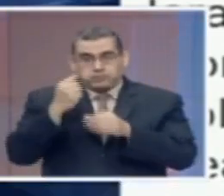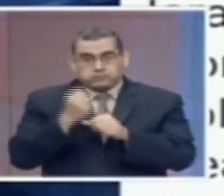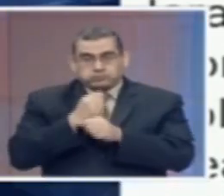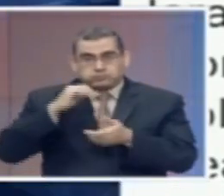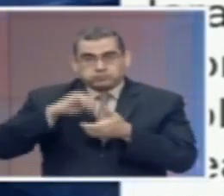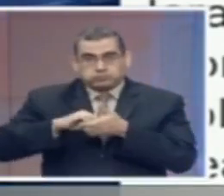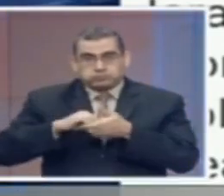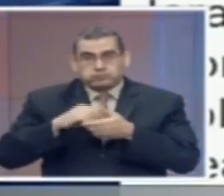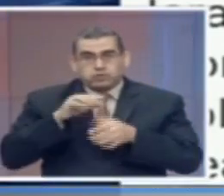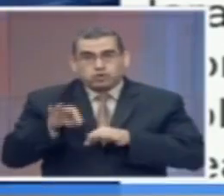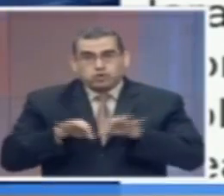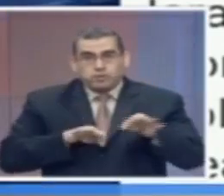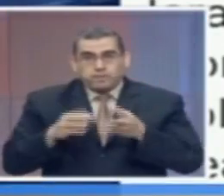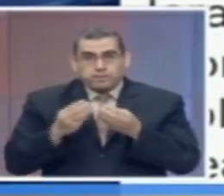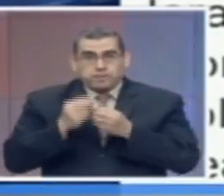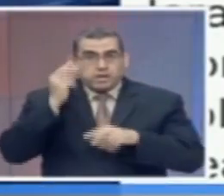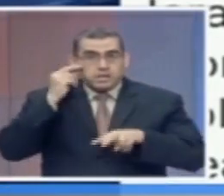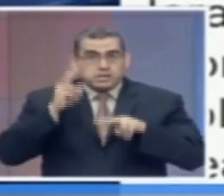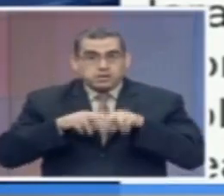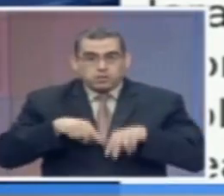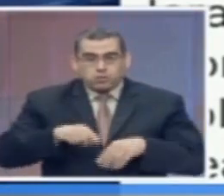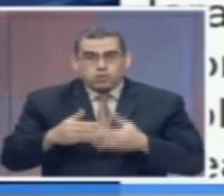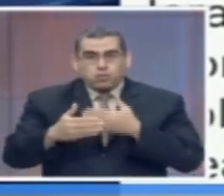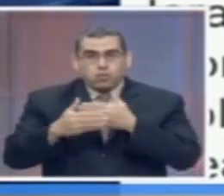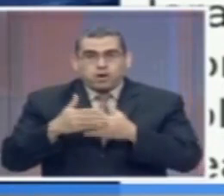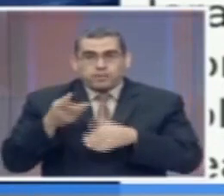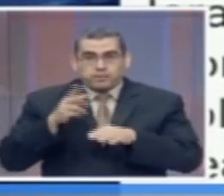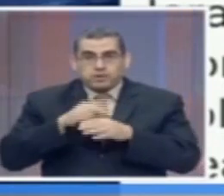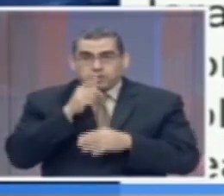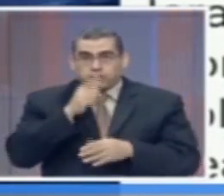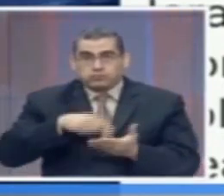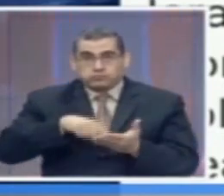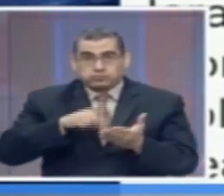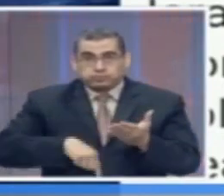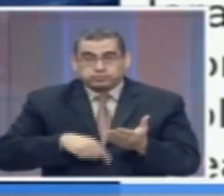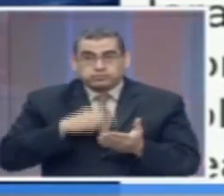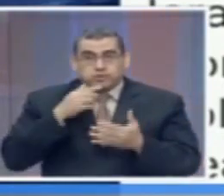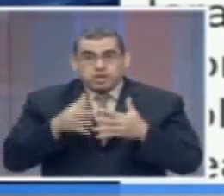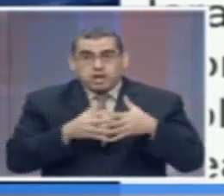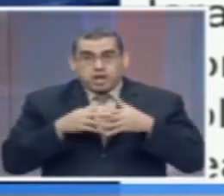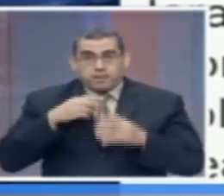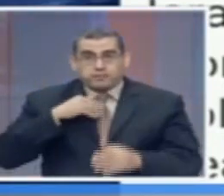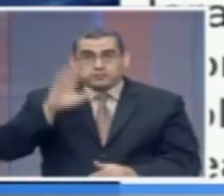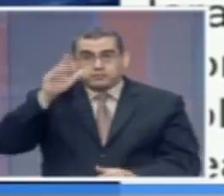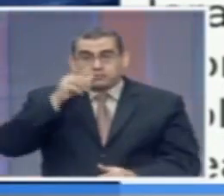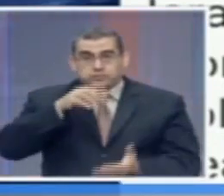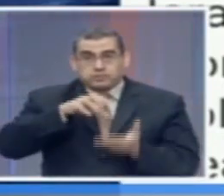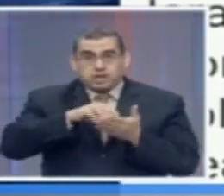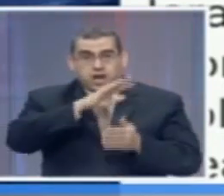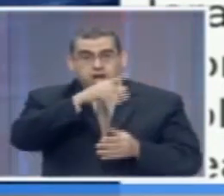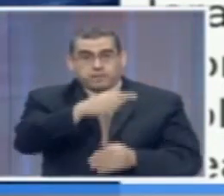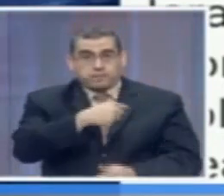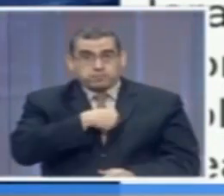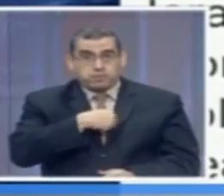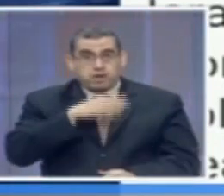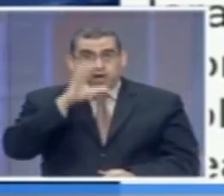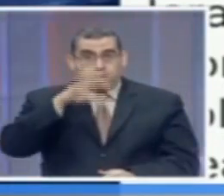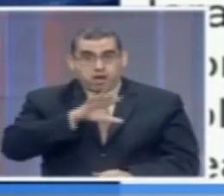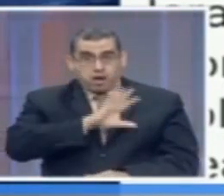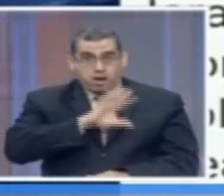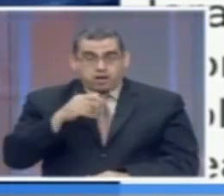العلاقات الدبلوماسية مع إسرائيل في أقرب وقت، واصفا قرار واشنطن بالاعتراف بالسيادة المغربية في الصحراء